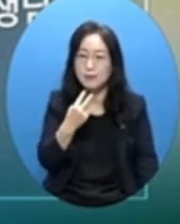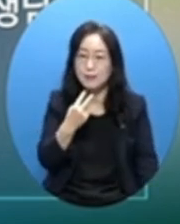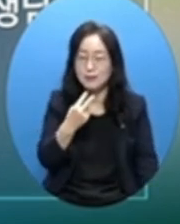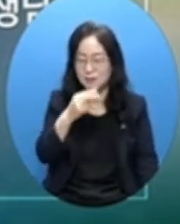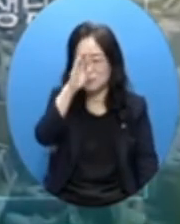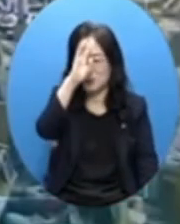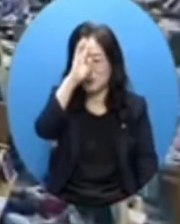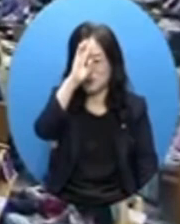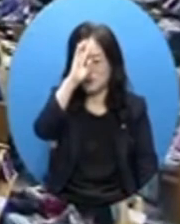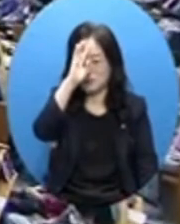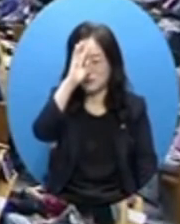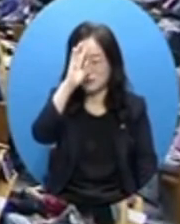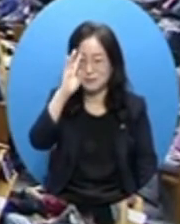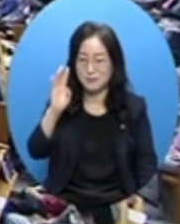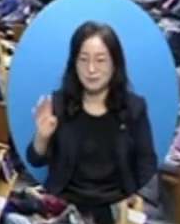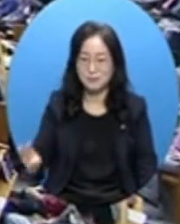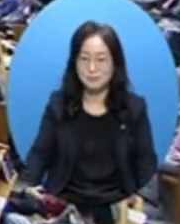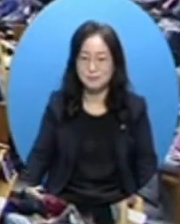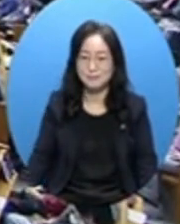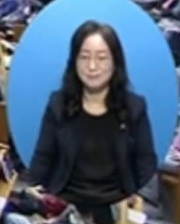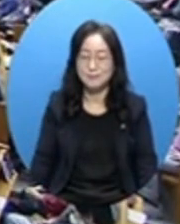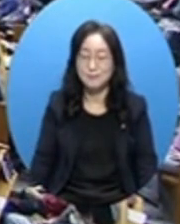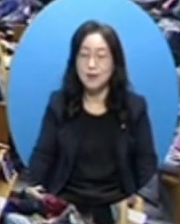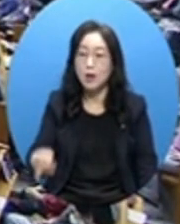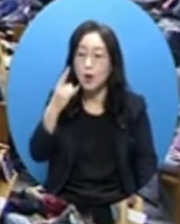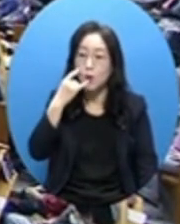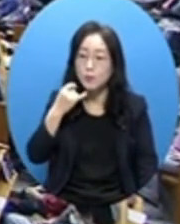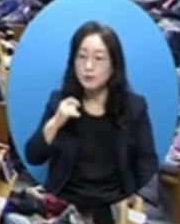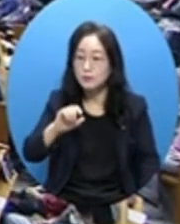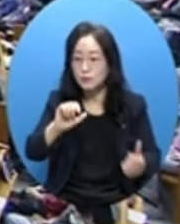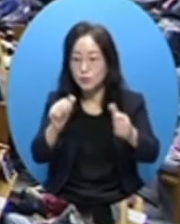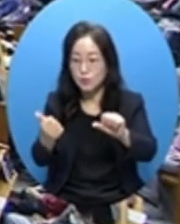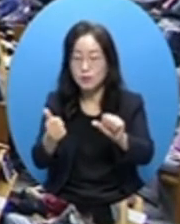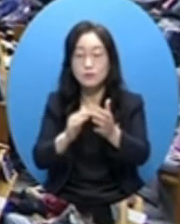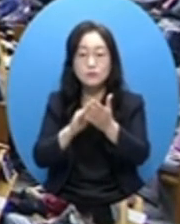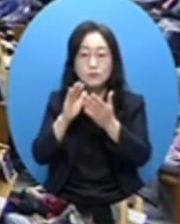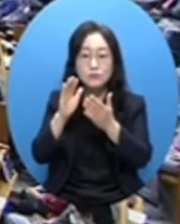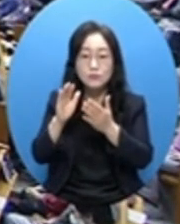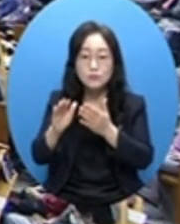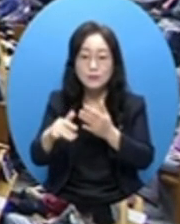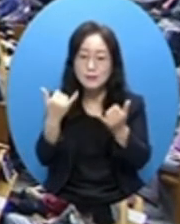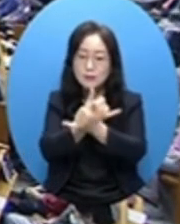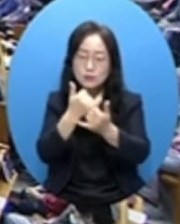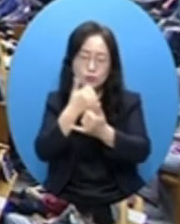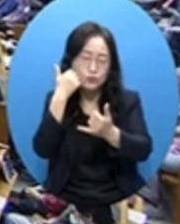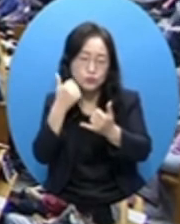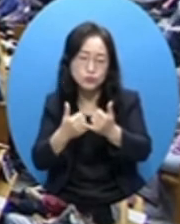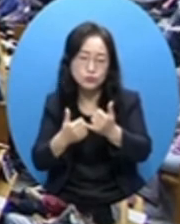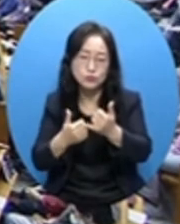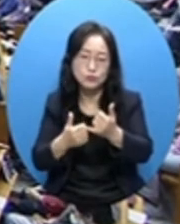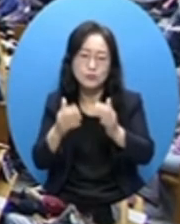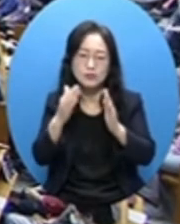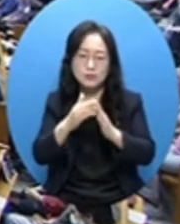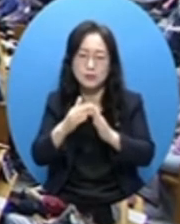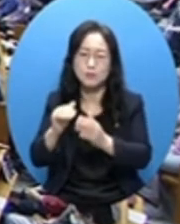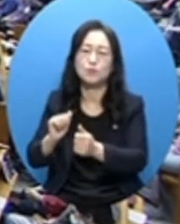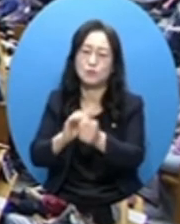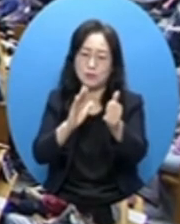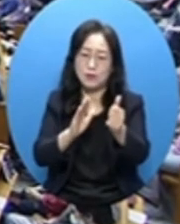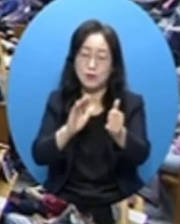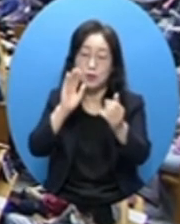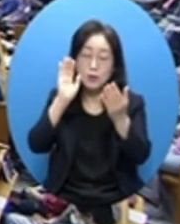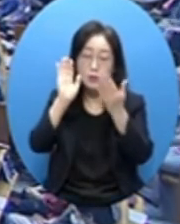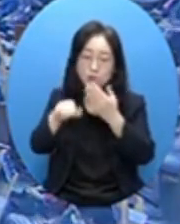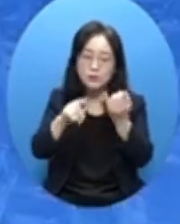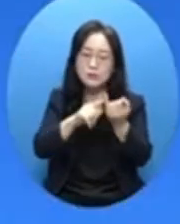눈병인데 병에 걸렸습니다. 어머니가 돌아가시고 친척에게 맡겨준 다음 이 아이가